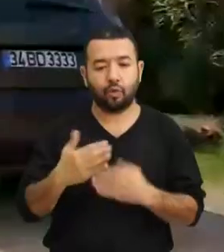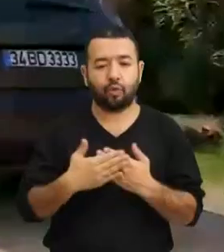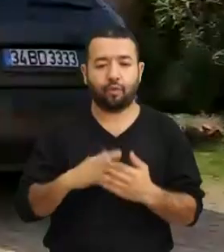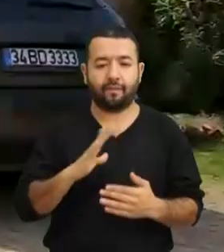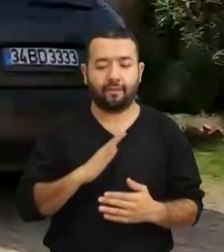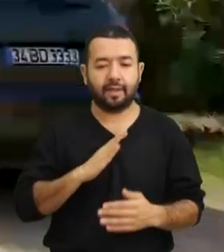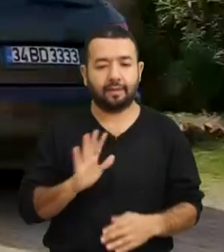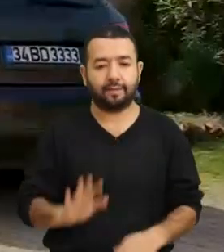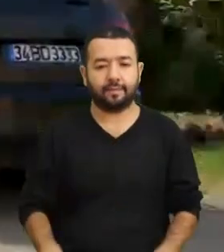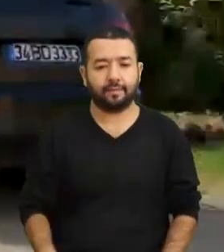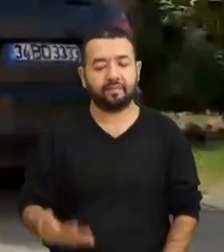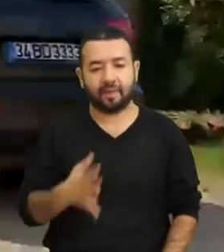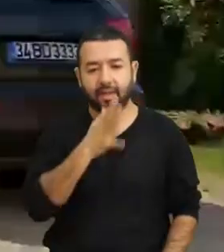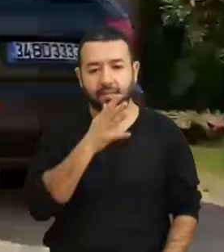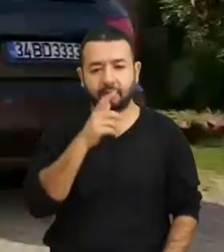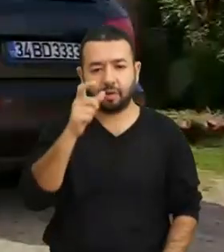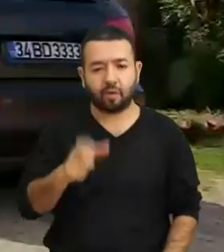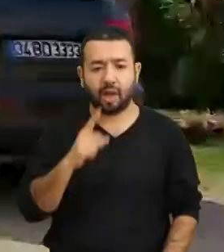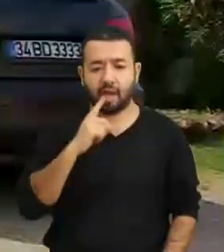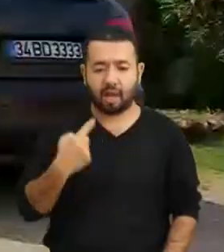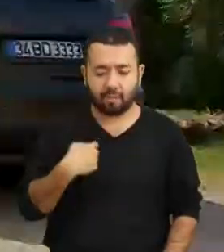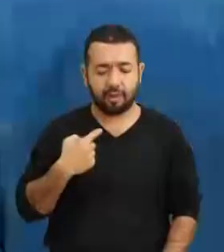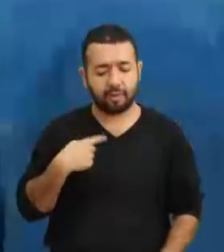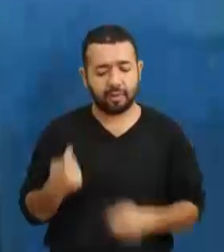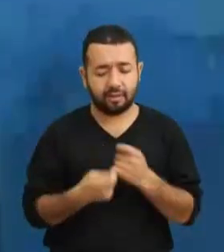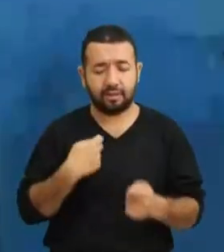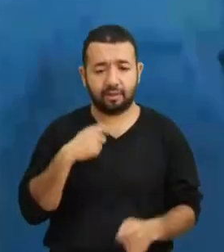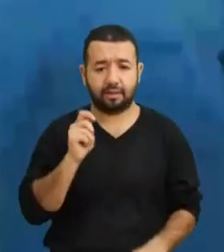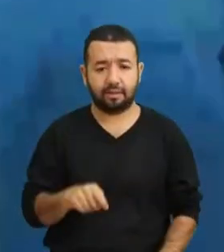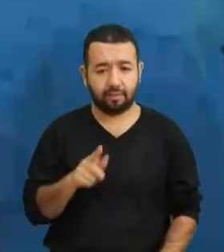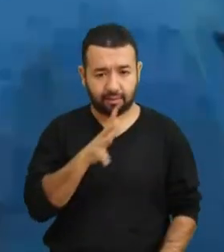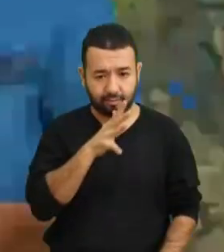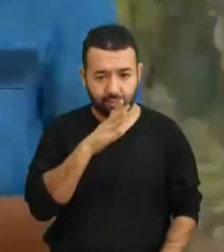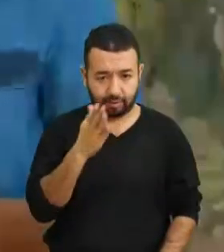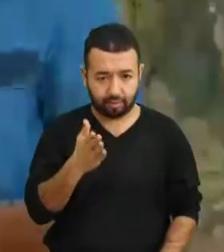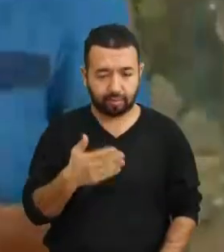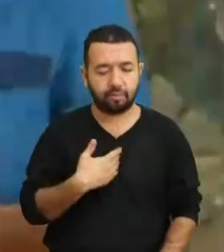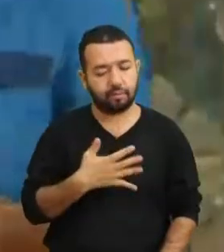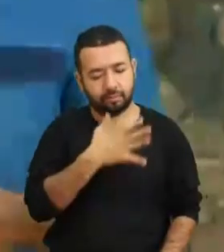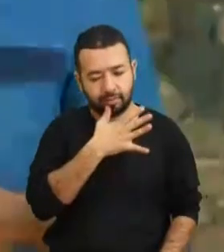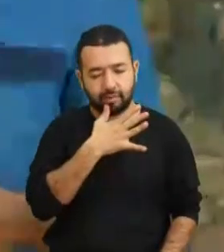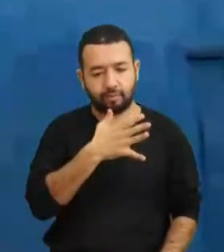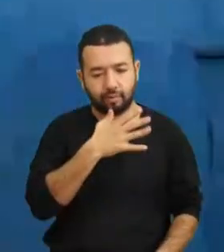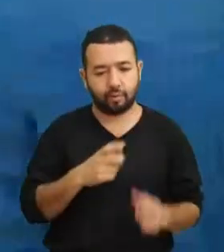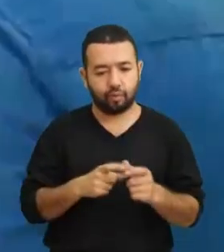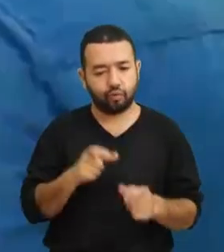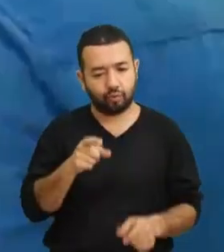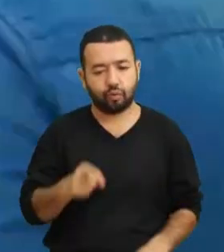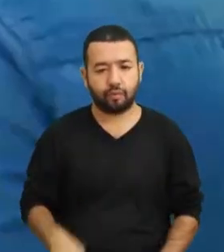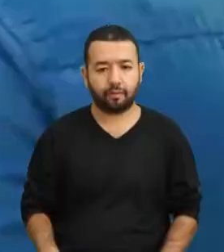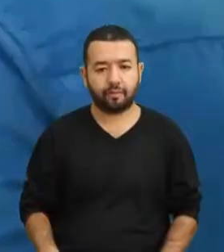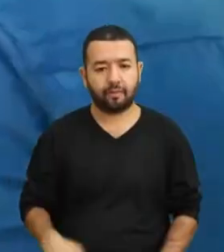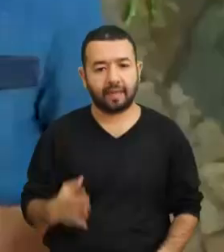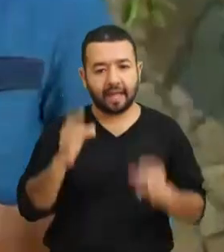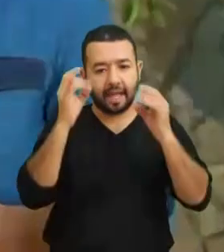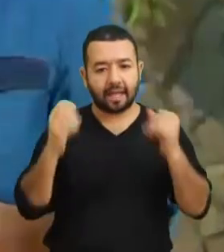var. Efendim biliyorsunuz emrinize amadeyim. Bunu biliyorsunuz değil mi Zarp Bey? Biliyorum Şükrü biliyorum. Hani